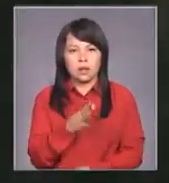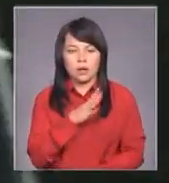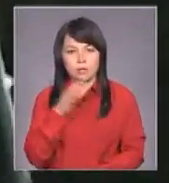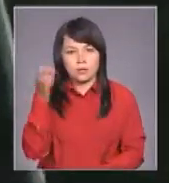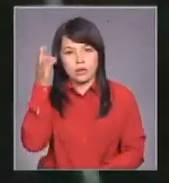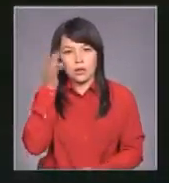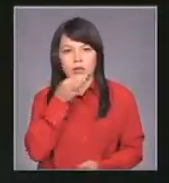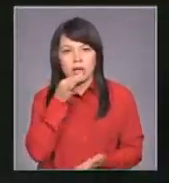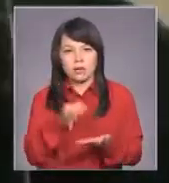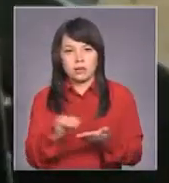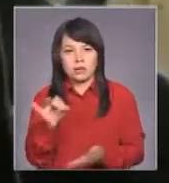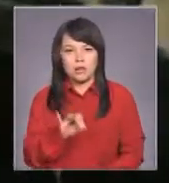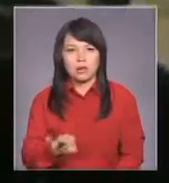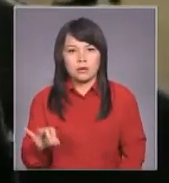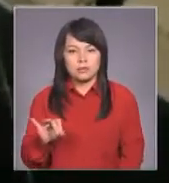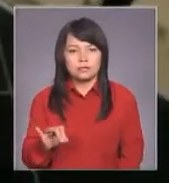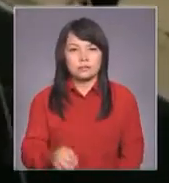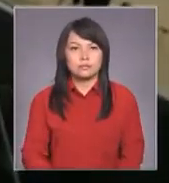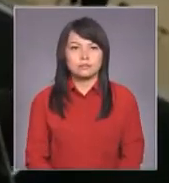салынған.